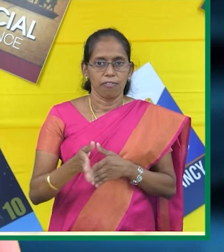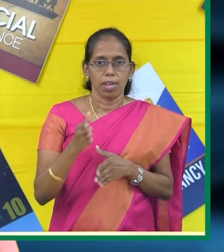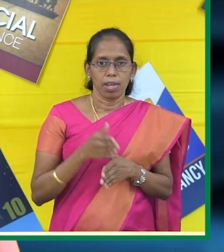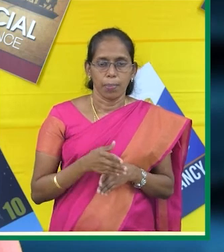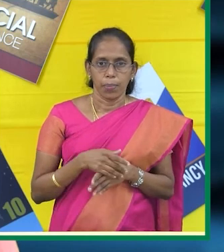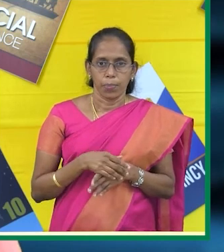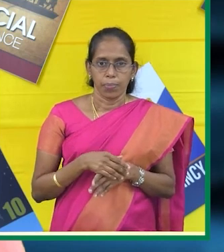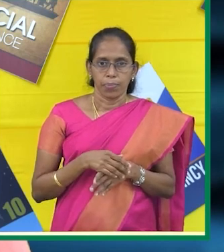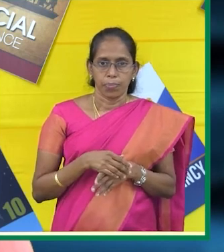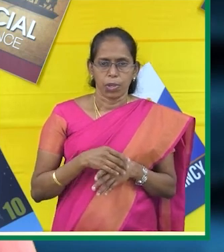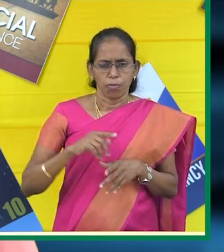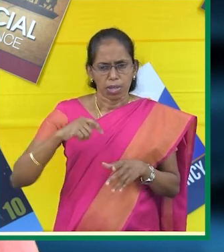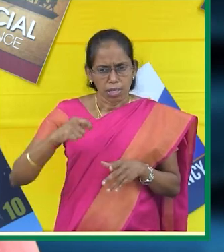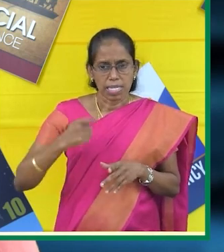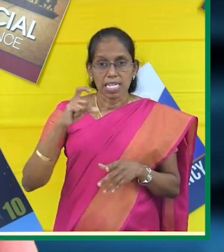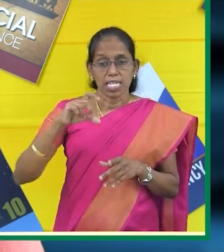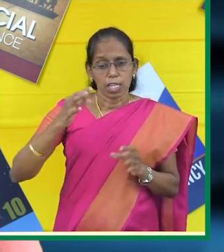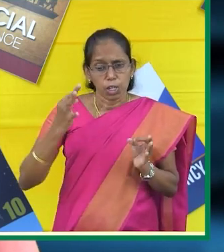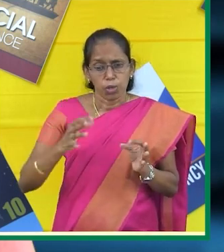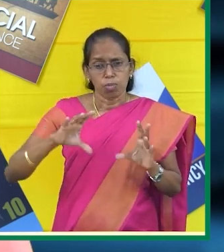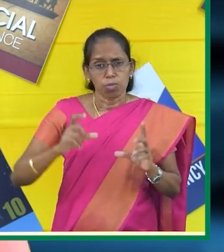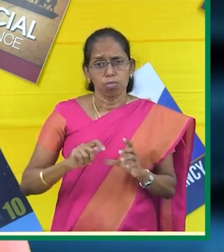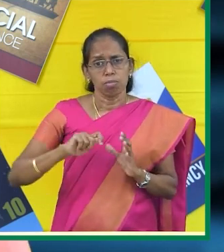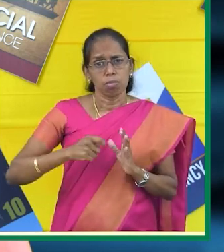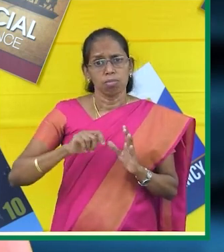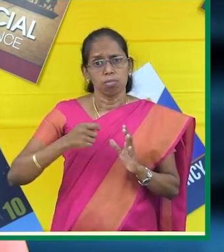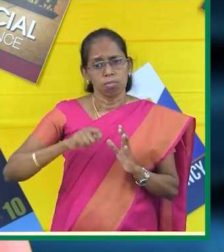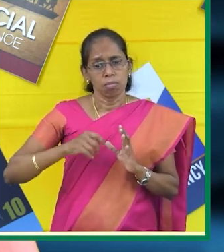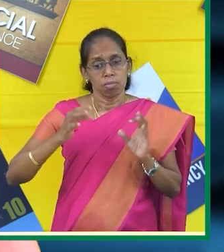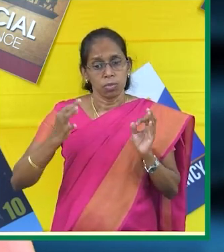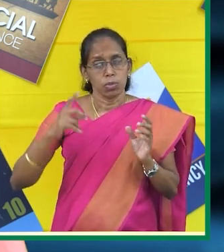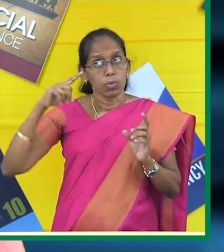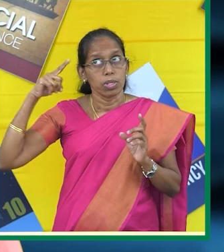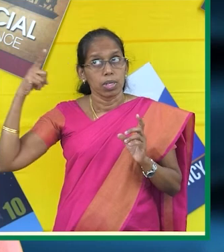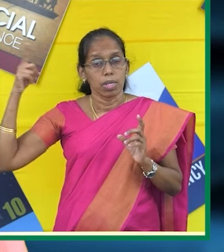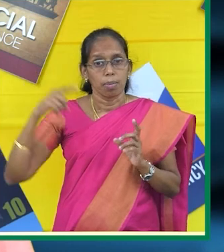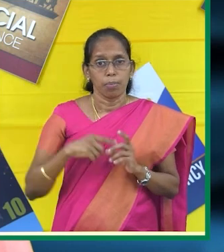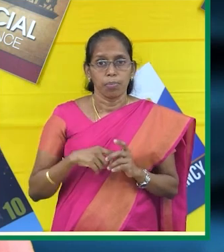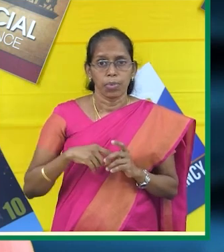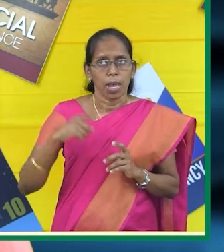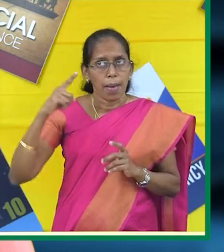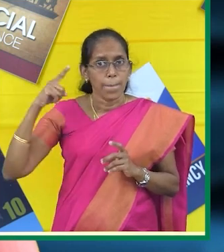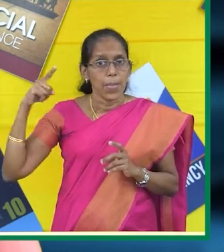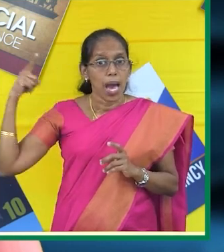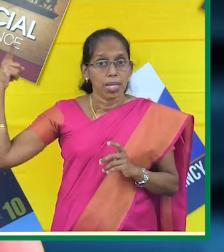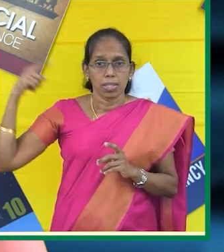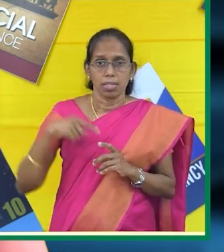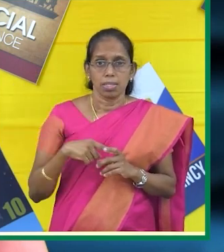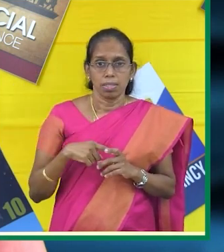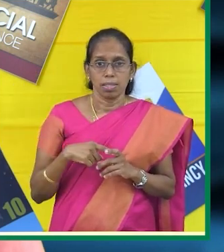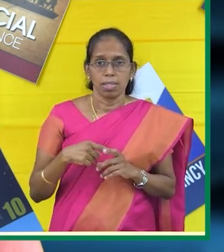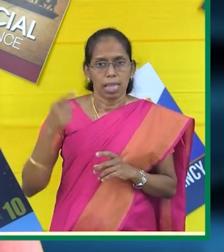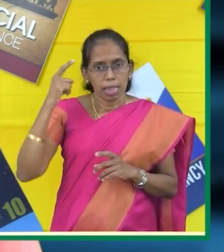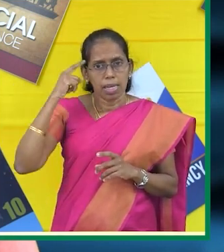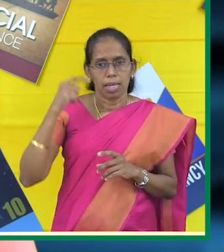டு create many things. We have to dream or we have to imagine, we have to